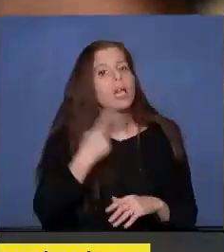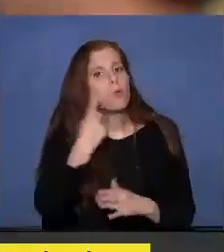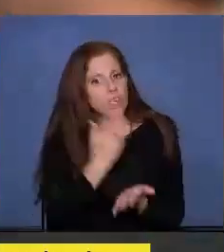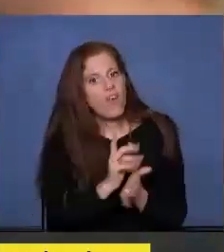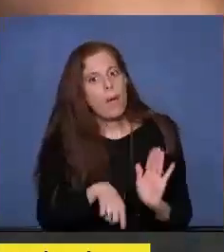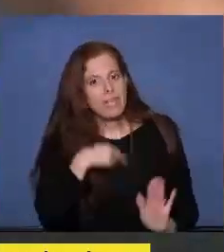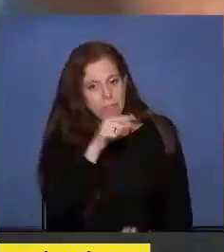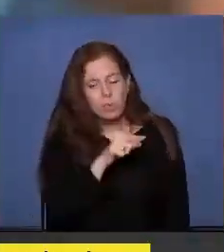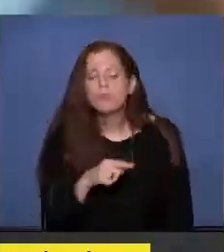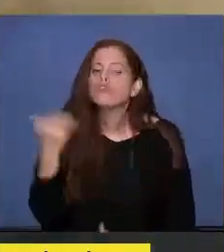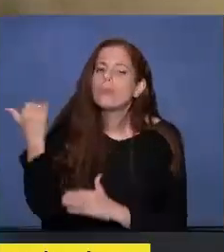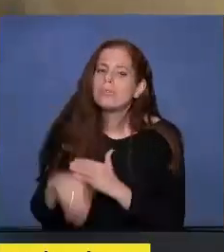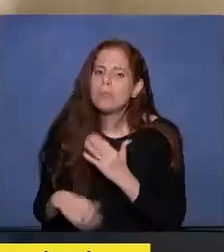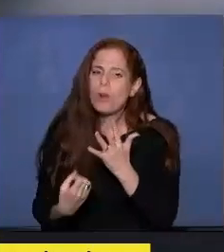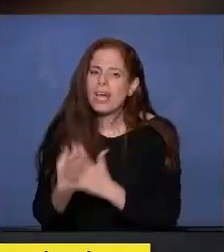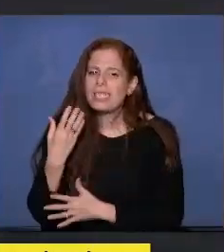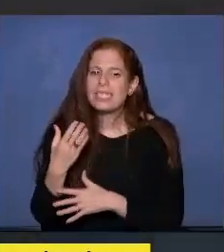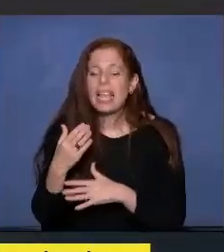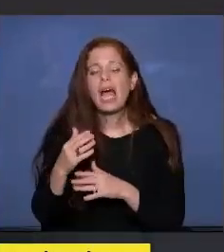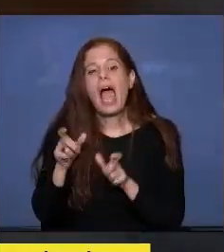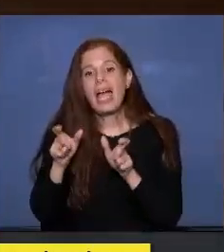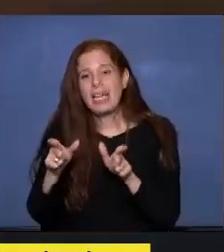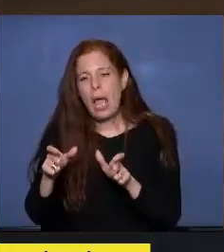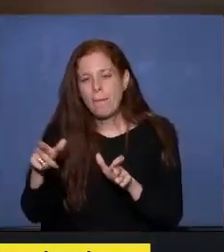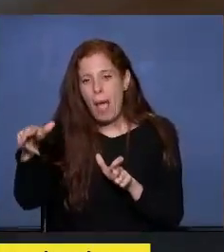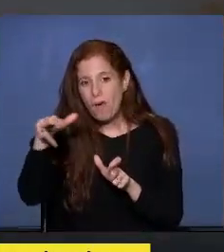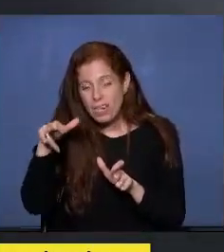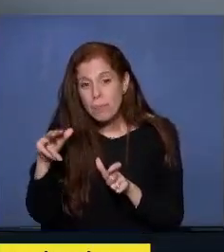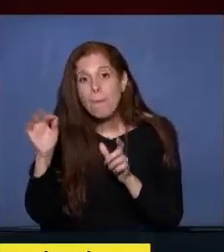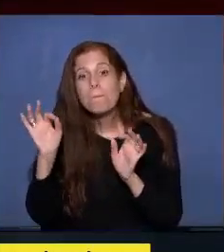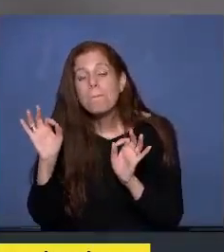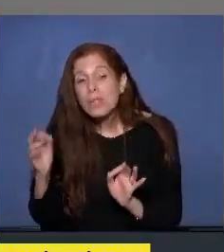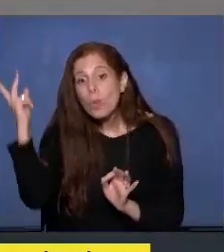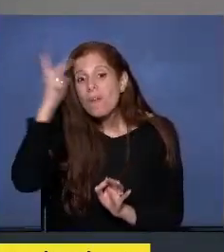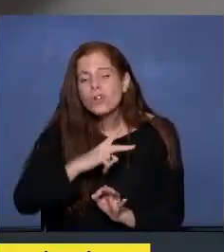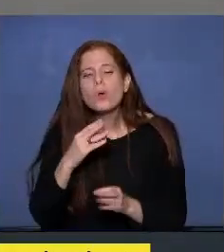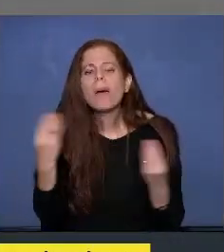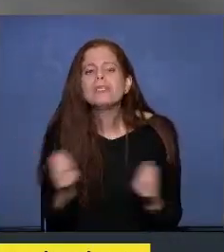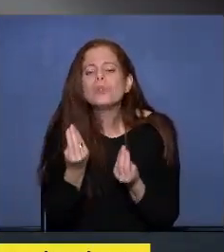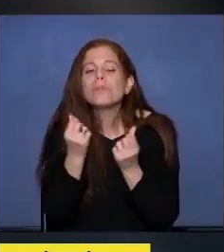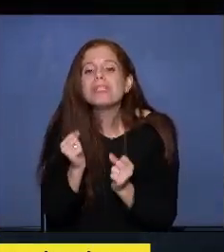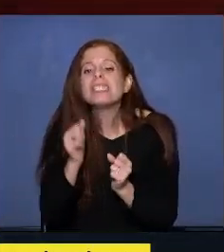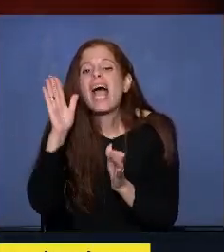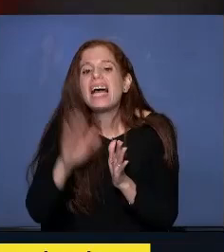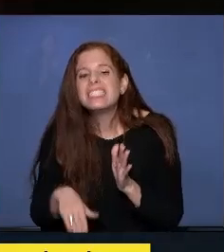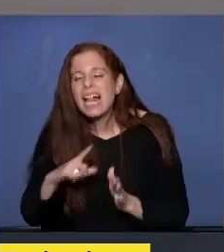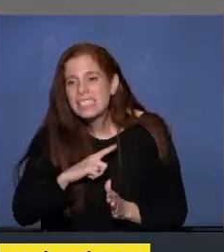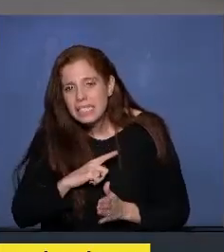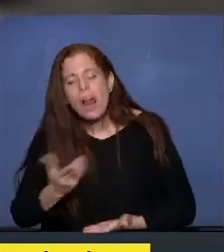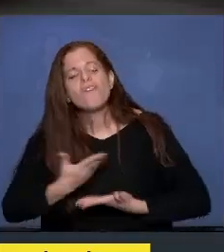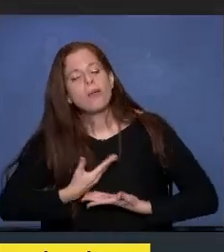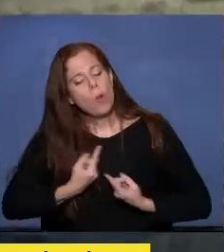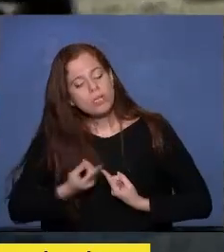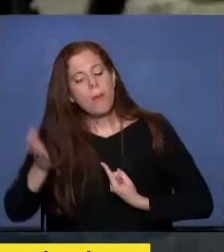כשסיימו לייצר הגנה מרחפנים, הם שפשפו שוב את העיניים, כשהבינו כמה ציוד בסיסי חסר לצהל, וקיבלו על עצמם משימה